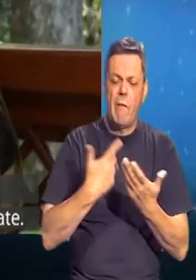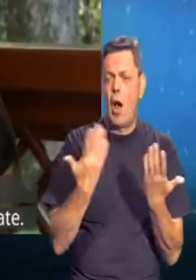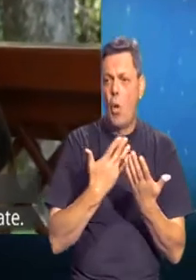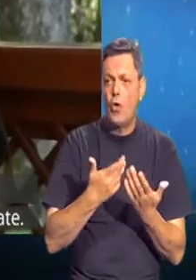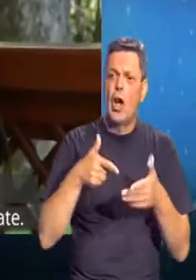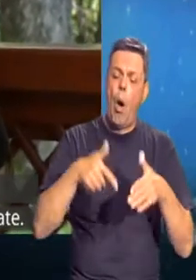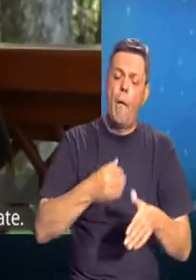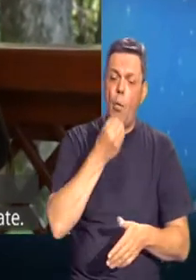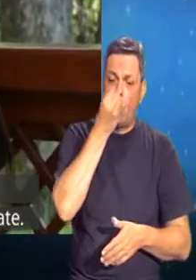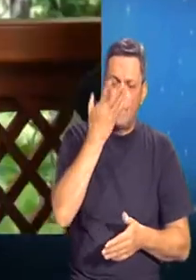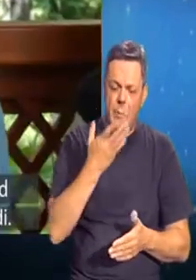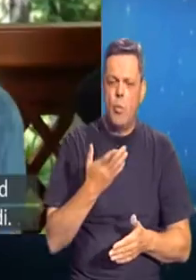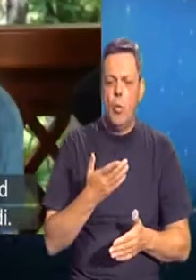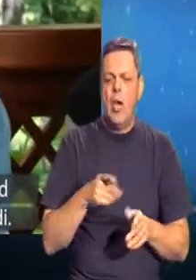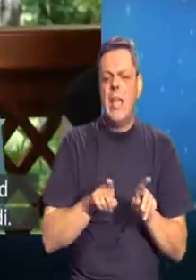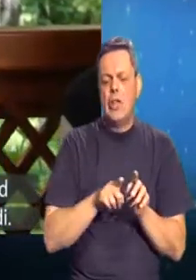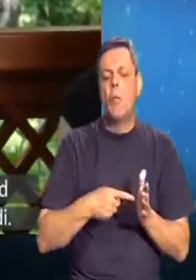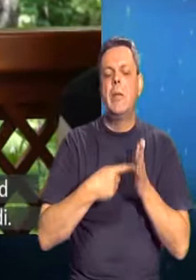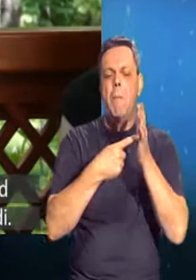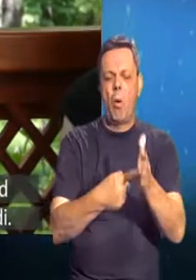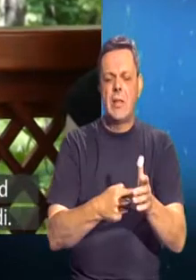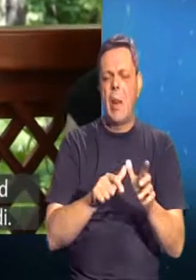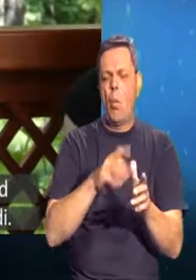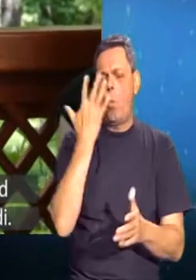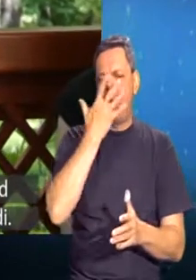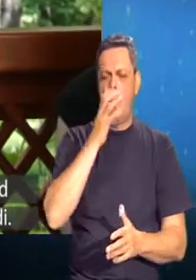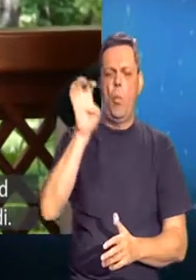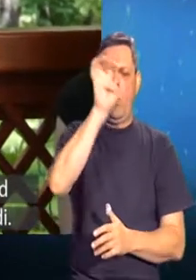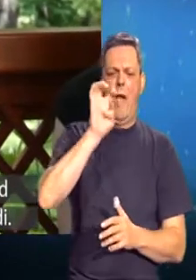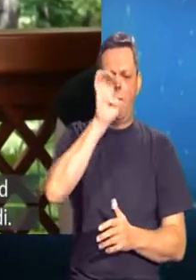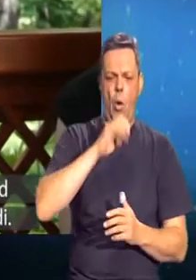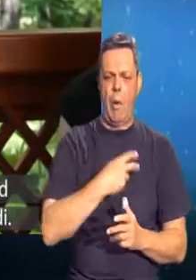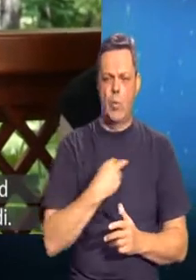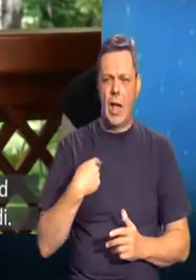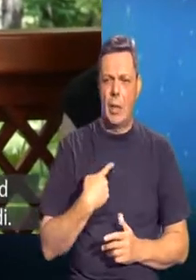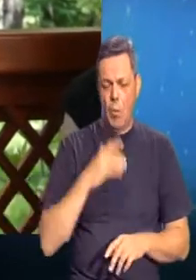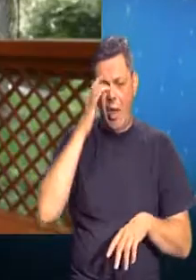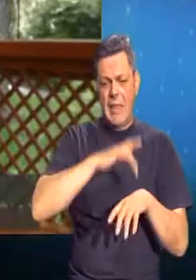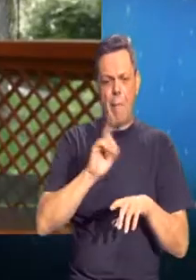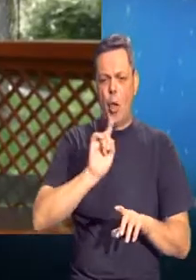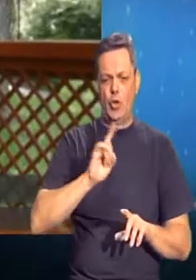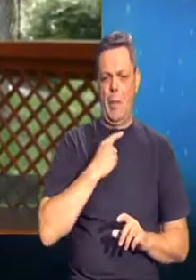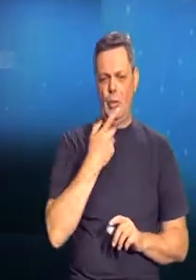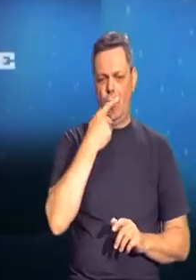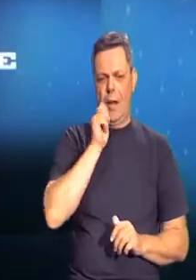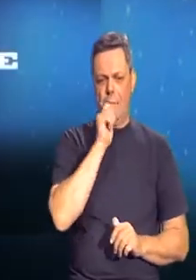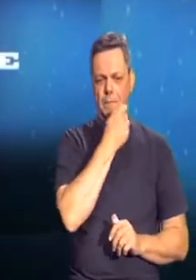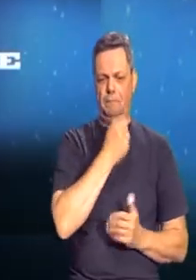kao i ovi u svibnju, premijerno također biti prikazani u kinu Europa. Temu nam još nisu htjeli otkriti.